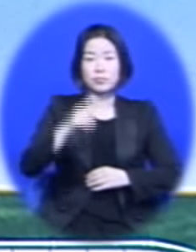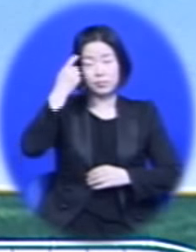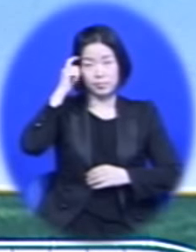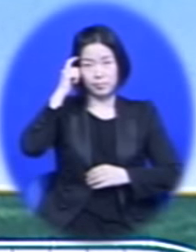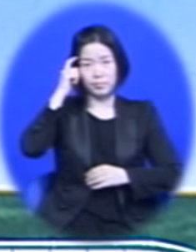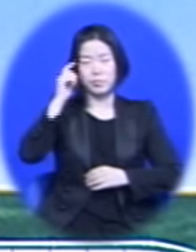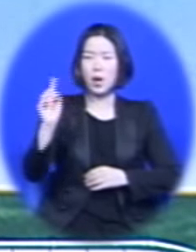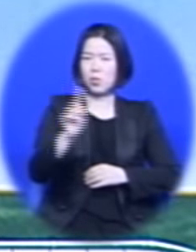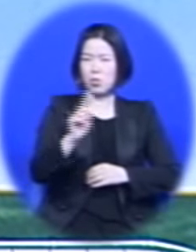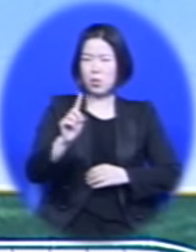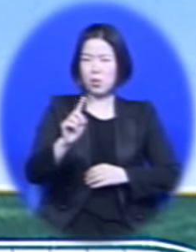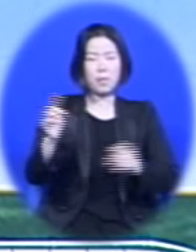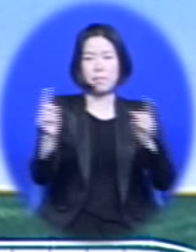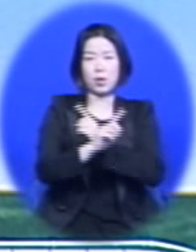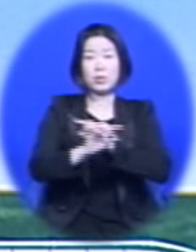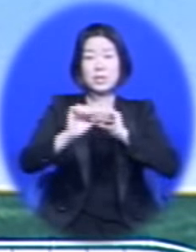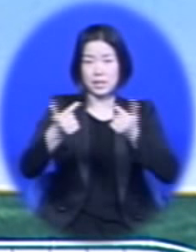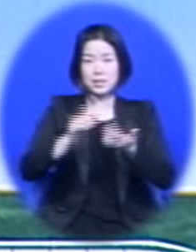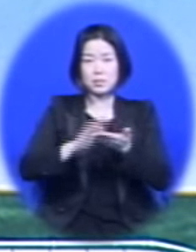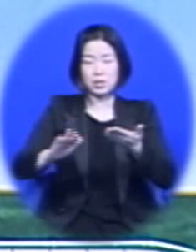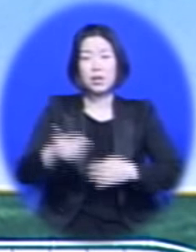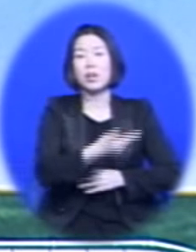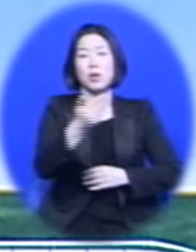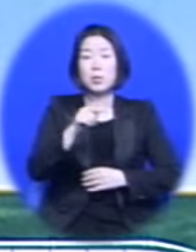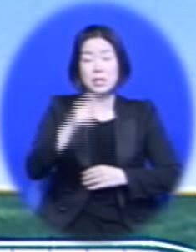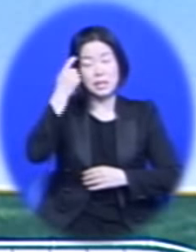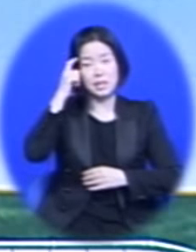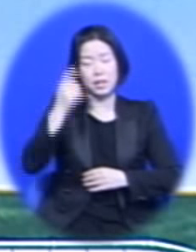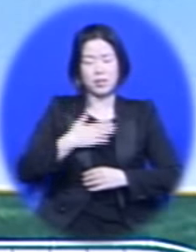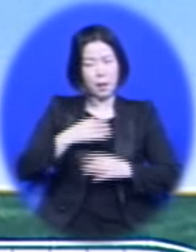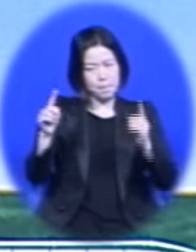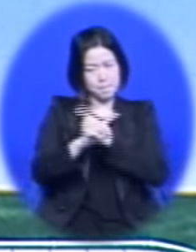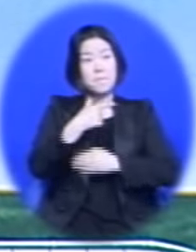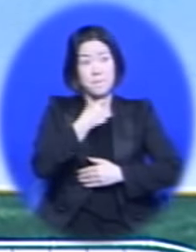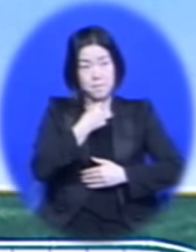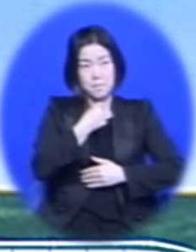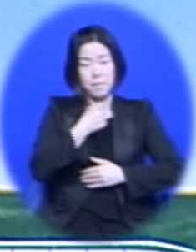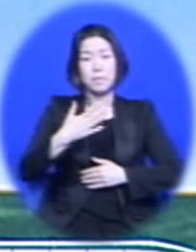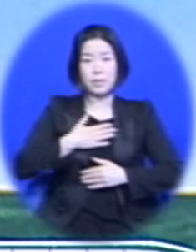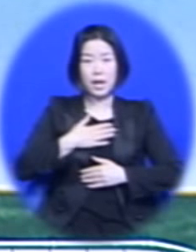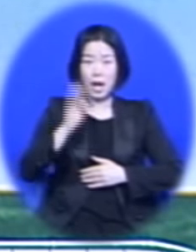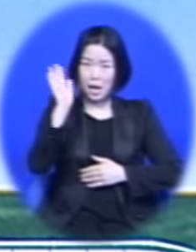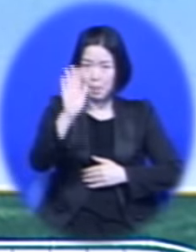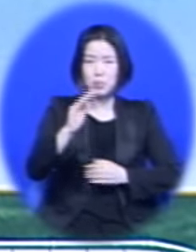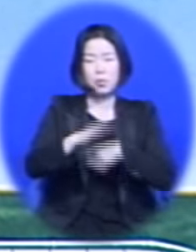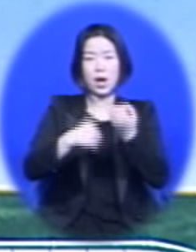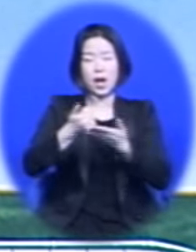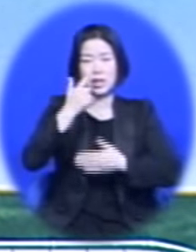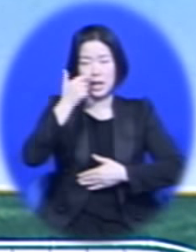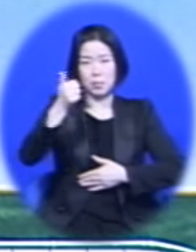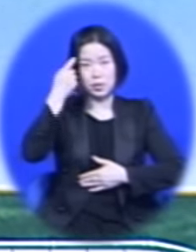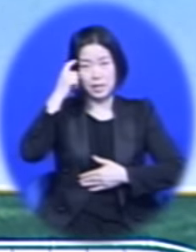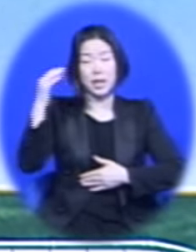생각은 도무지 바꾸어지지 않습니다. 여러분이 이 생각을 내가 바꿔야 되겠다. 내가 이제 하나님을 아버지라고 생각해야